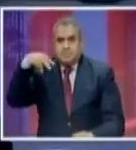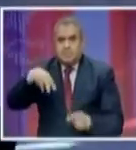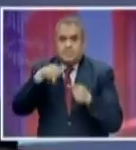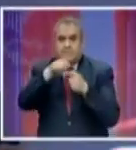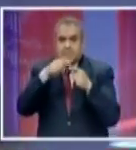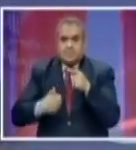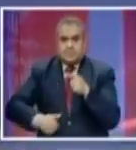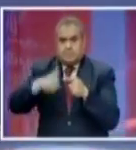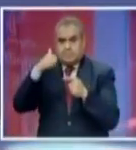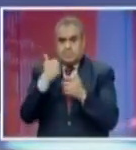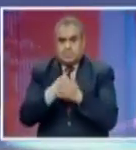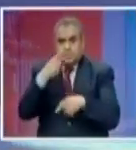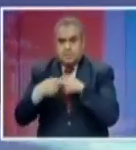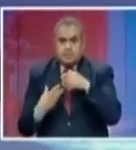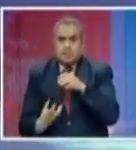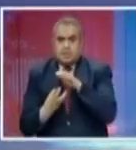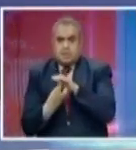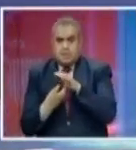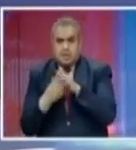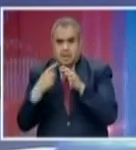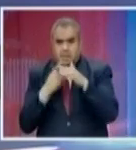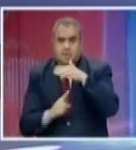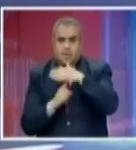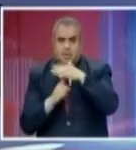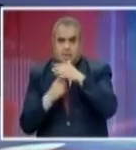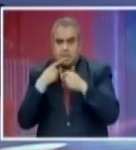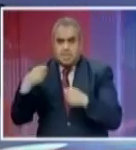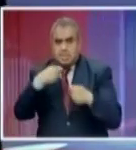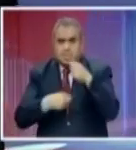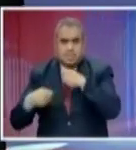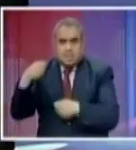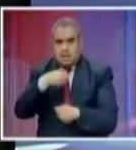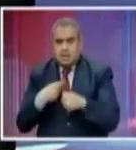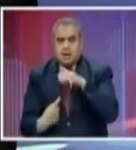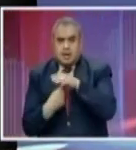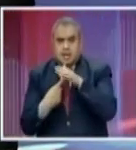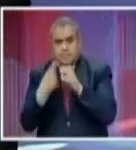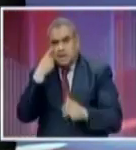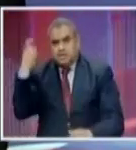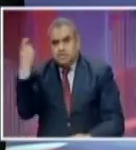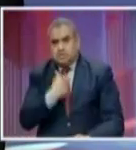85% وهو الآن طالب بالفرقة الثانية كلية تجارة جامعة عين شمس.